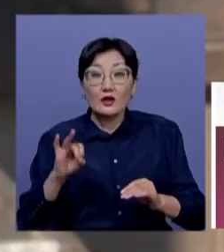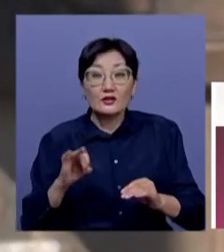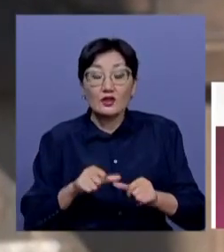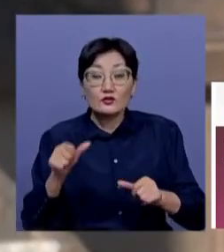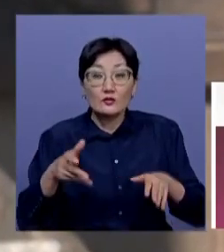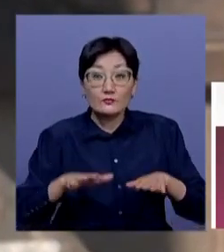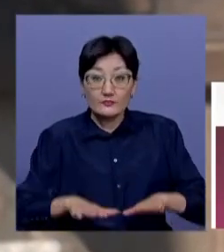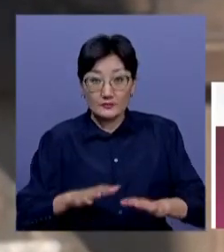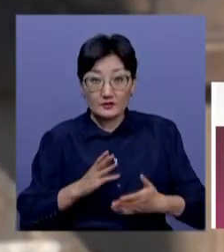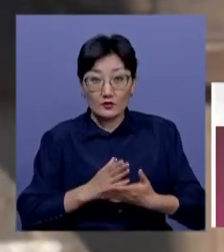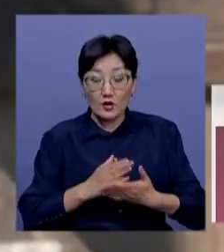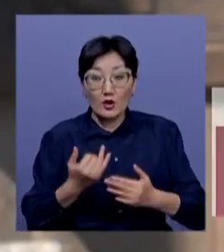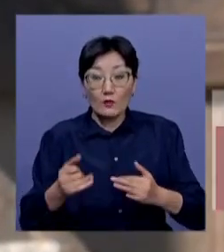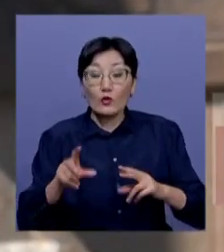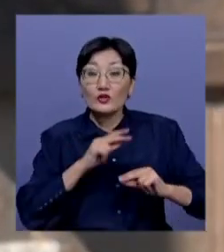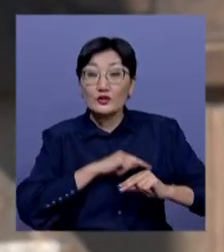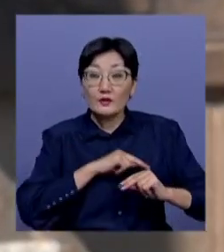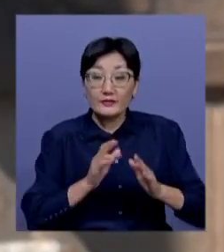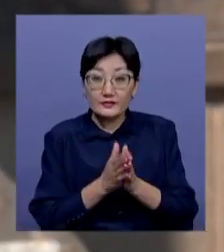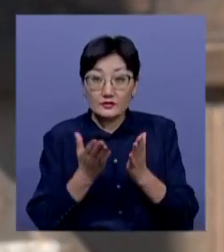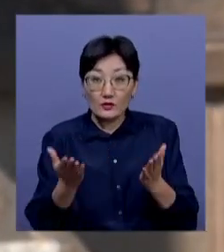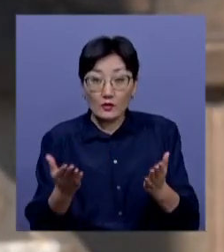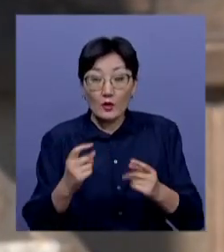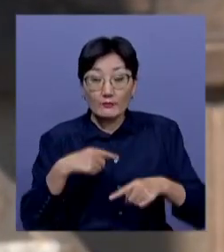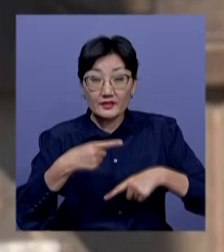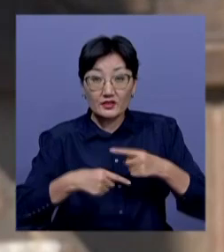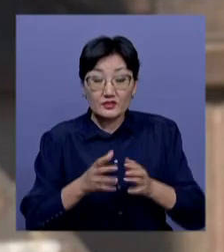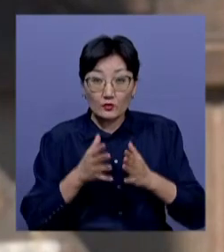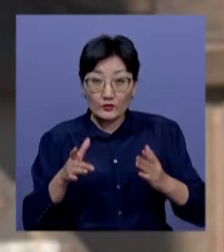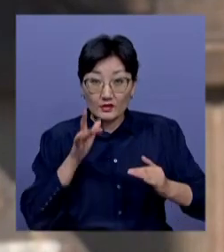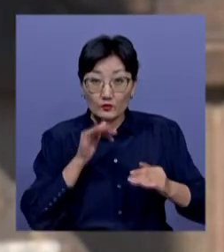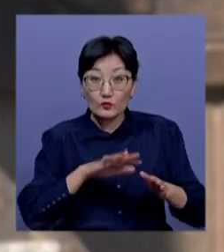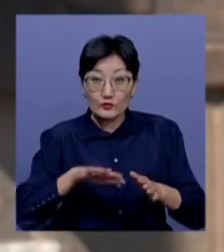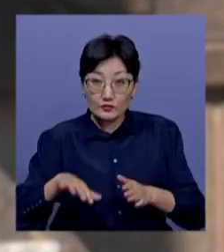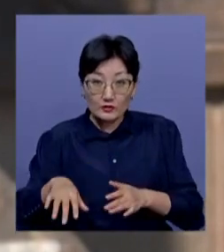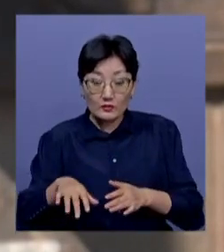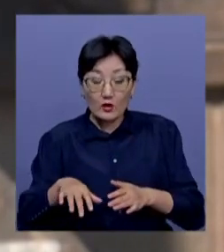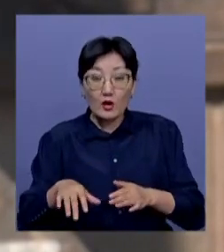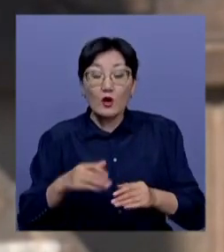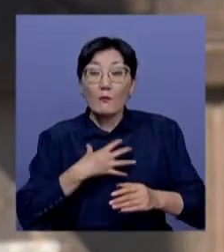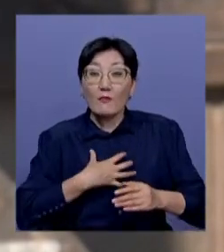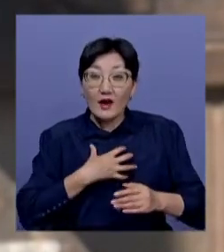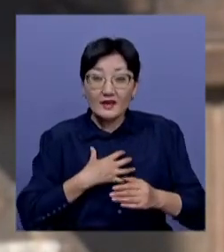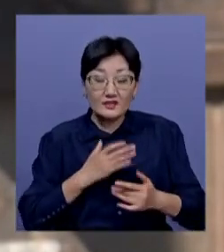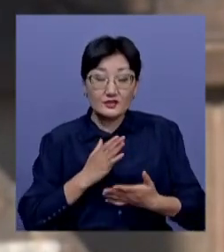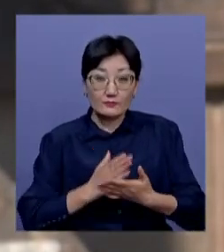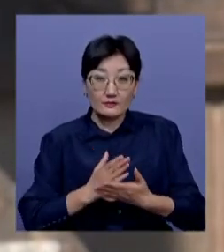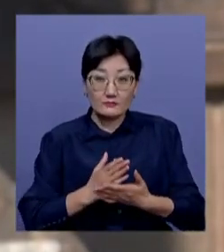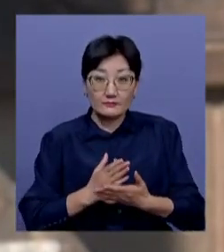қалдырды. Оның еңбектері бір ғасырдан астам уақыт өтсе де өзектілігін жоғалтқан